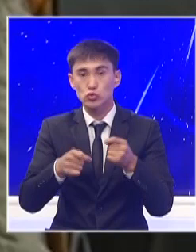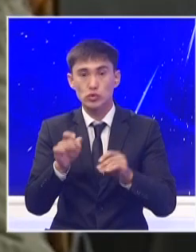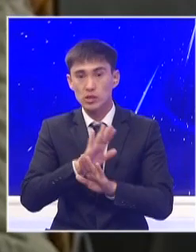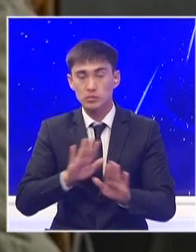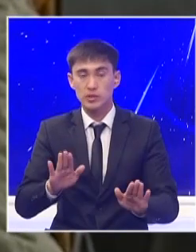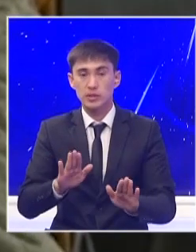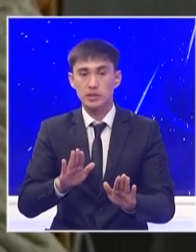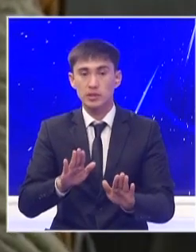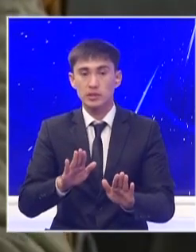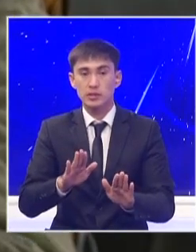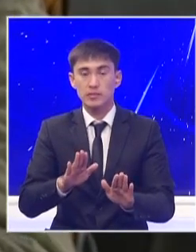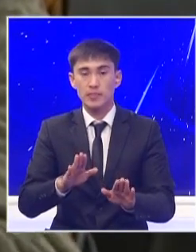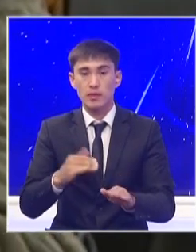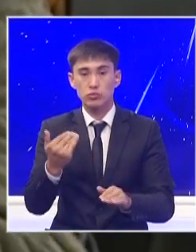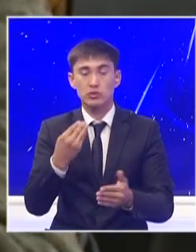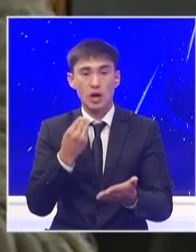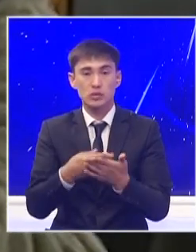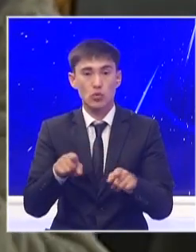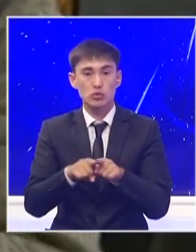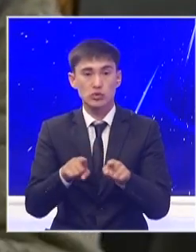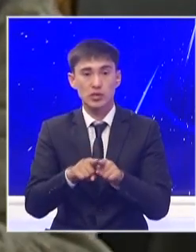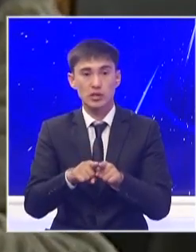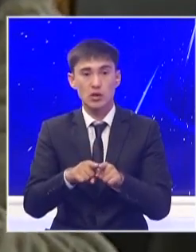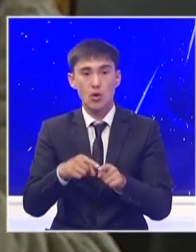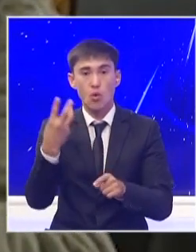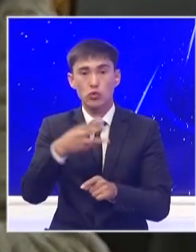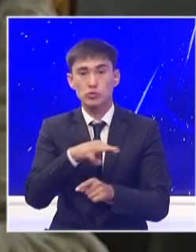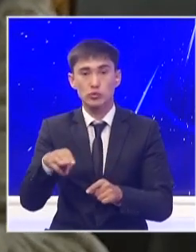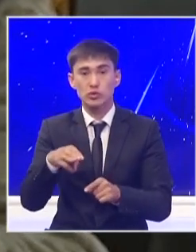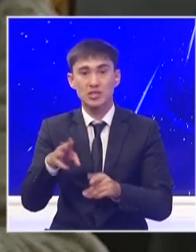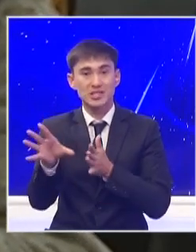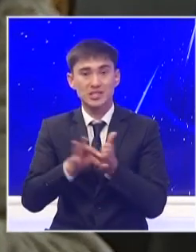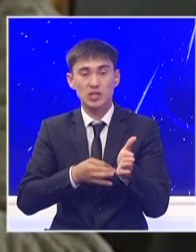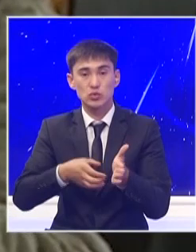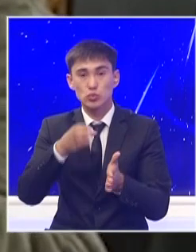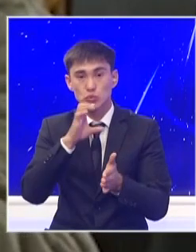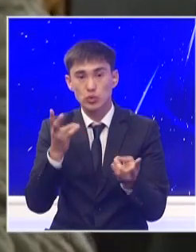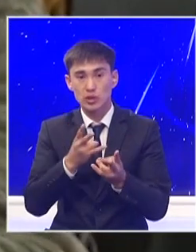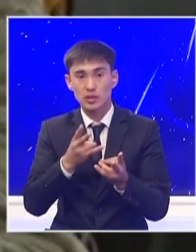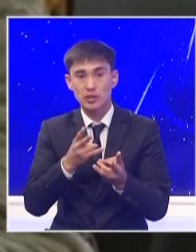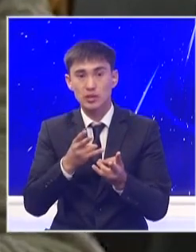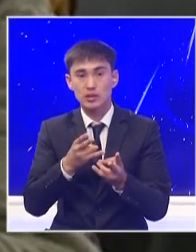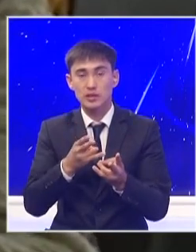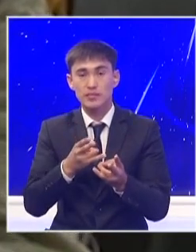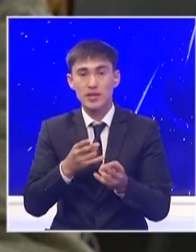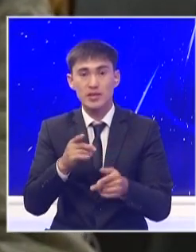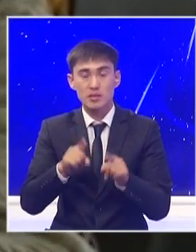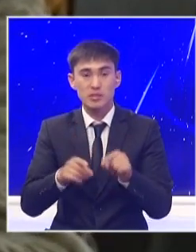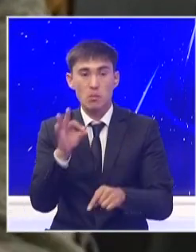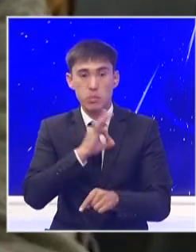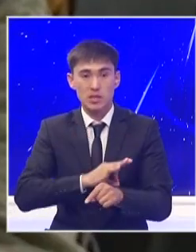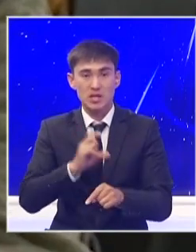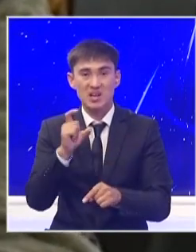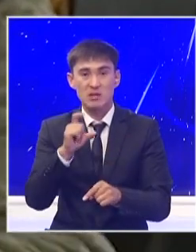үйтпейді. Бұның қадыр қасиетін осымен 30 минуттың ішінде сен үлгір дефилин сушкаға сал, немесе пайдаланып